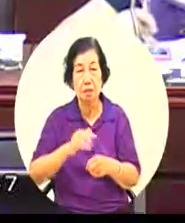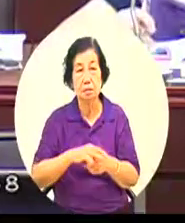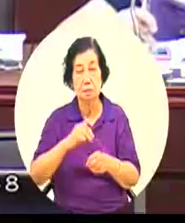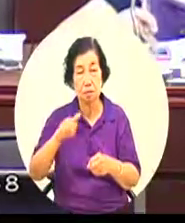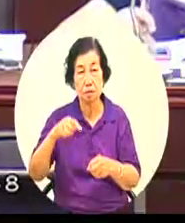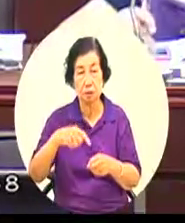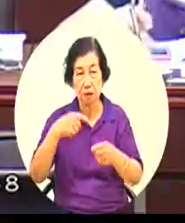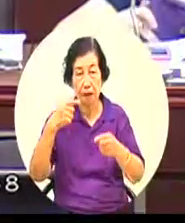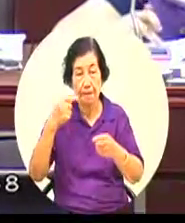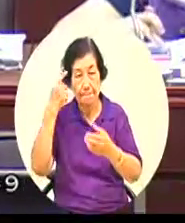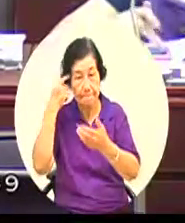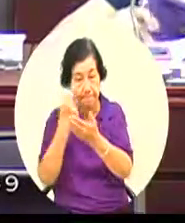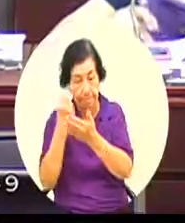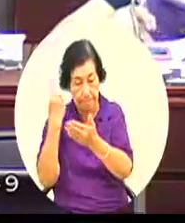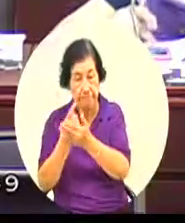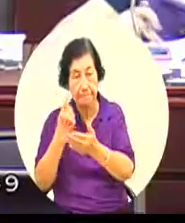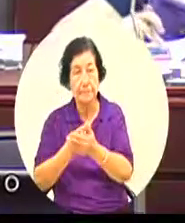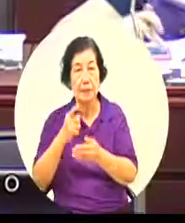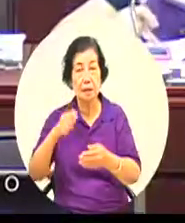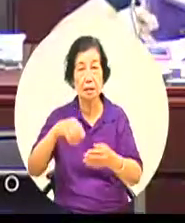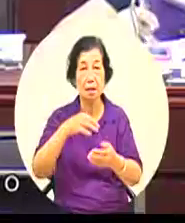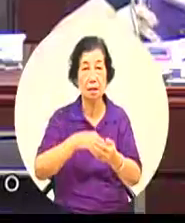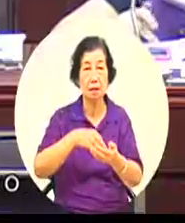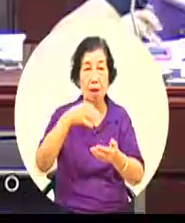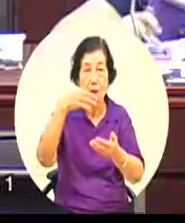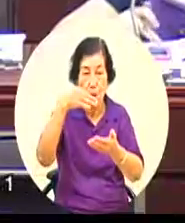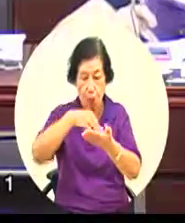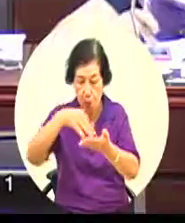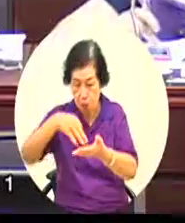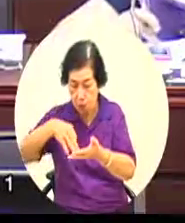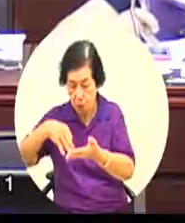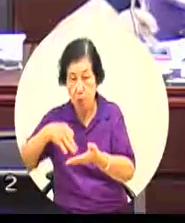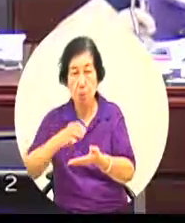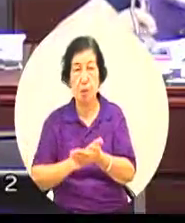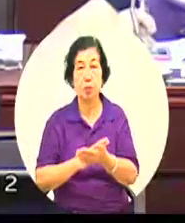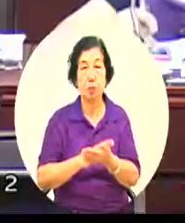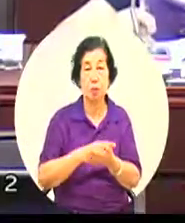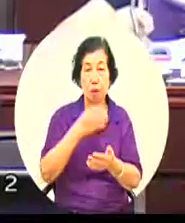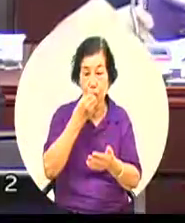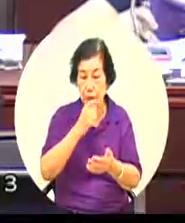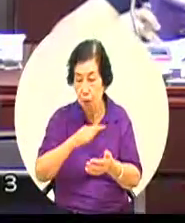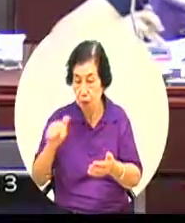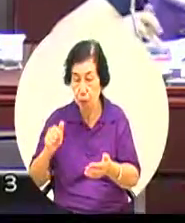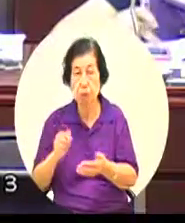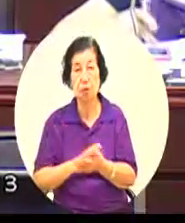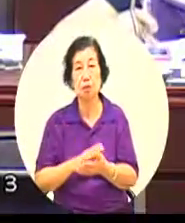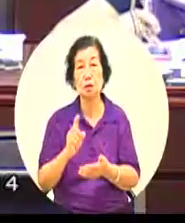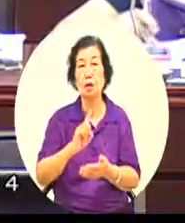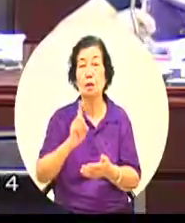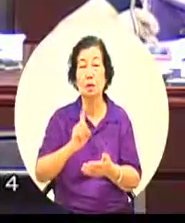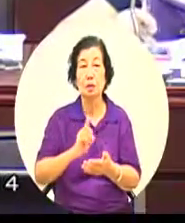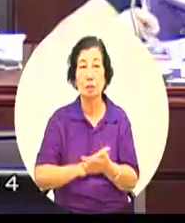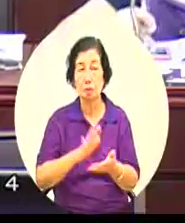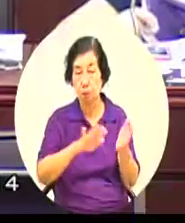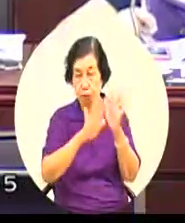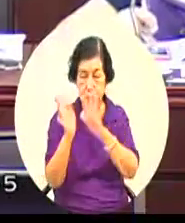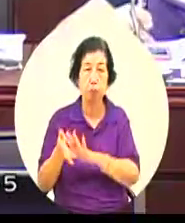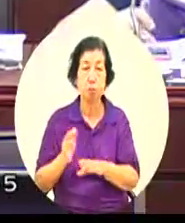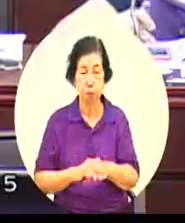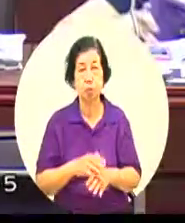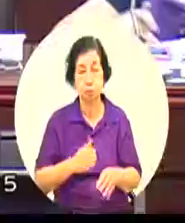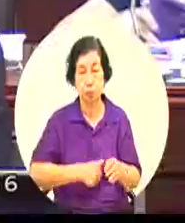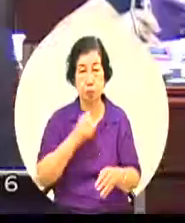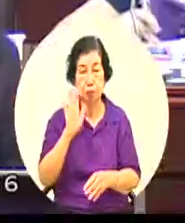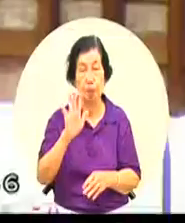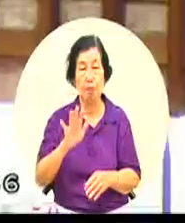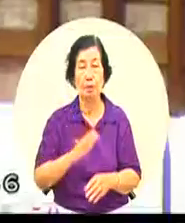要登录食材，所以议员如果对这个议题如此关心，去看食材登录就知道他这时候开出来的菜单是什么。 好，啊，谢